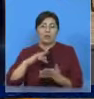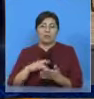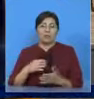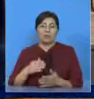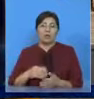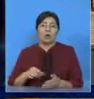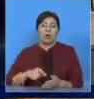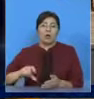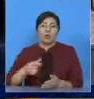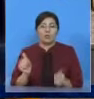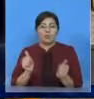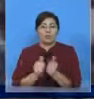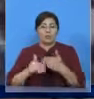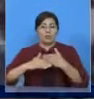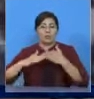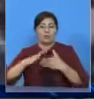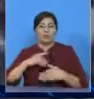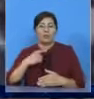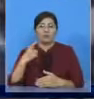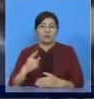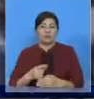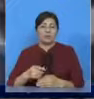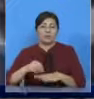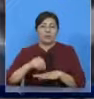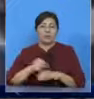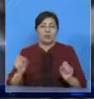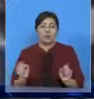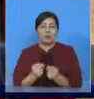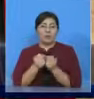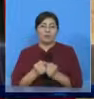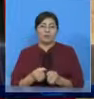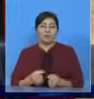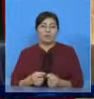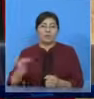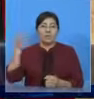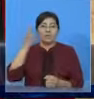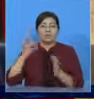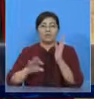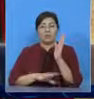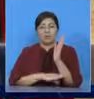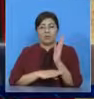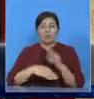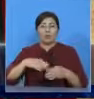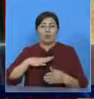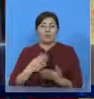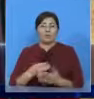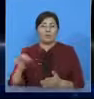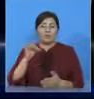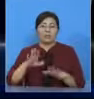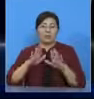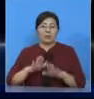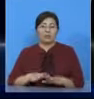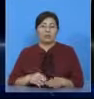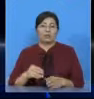Жіңішке өзенінің бойы еді. Бір жыл бұрын облыс әкімінің қолдауымен халық кеңесі өткен жерге ескерткіш белгі қойылды. Бүгінгі тарихи орынды